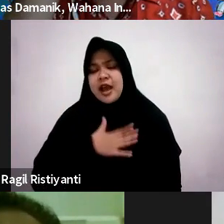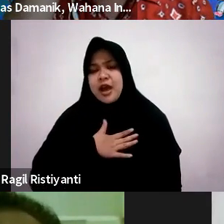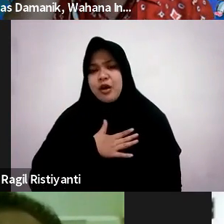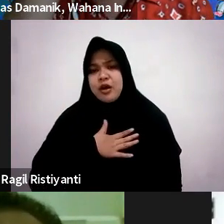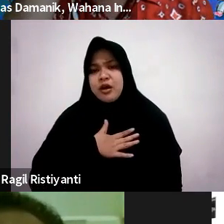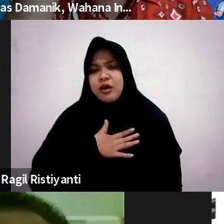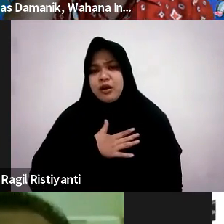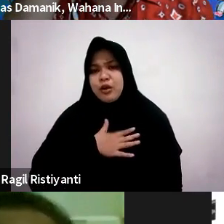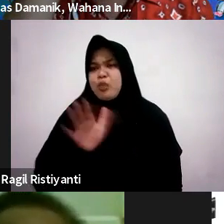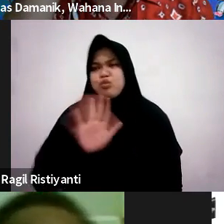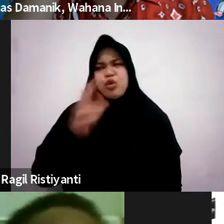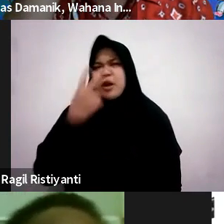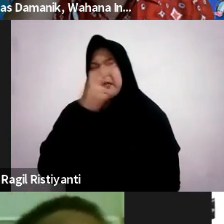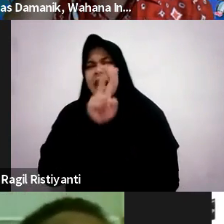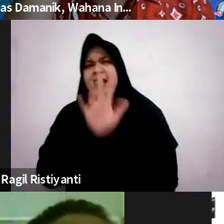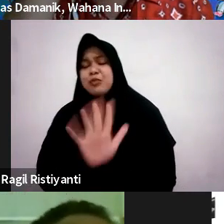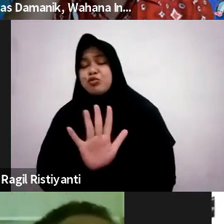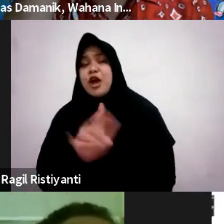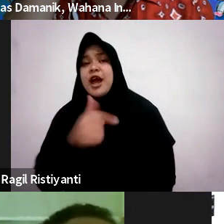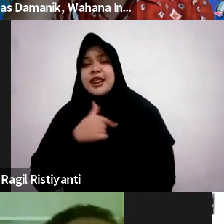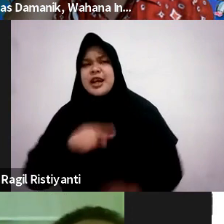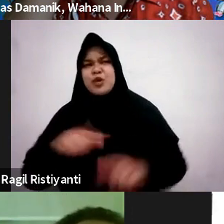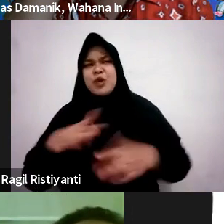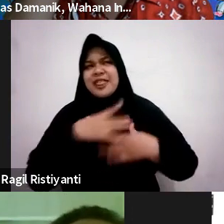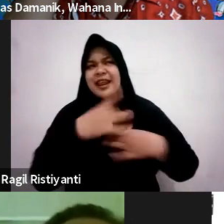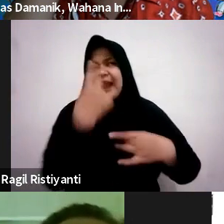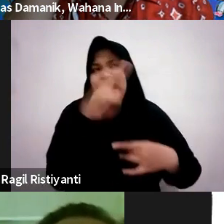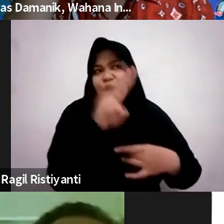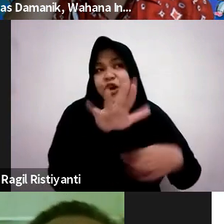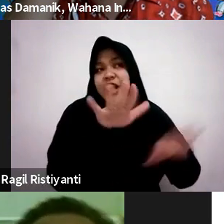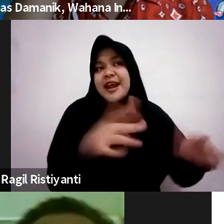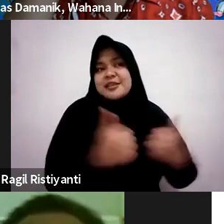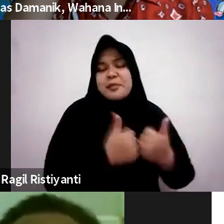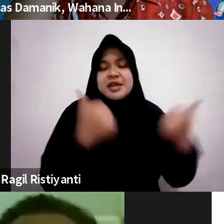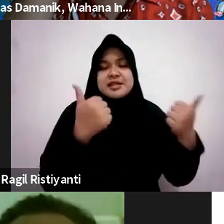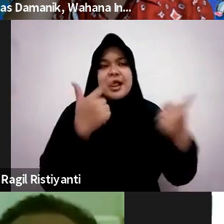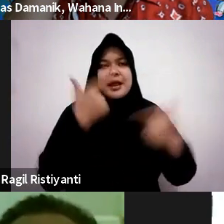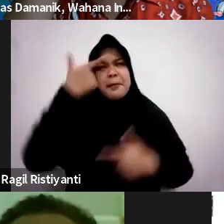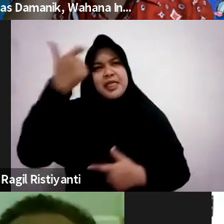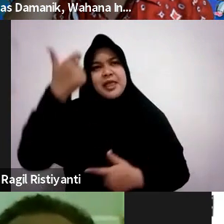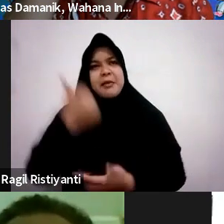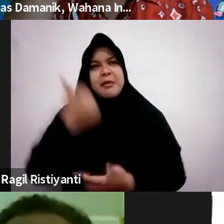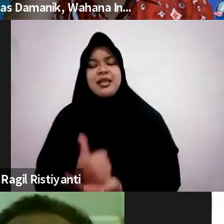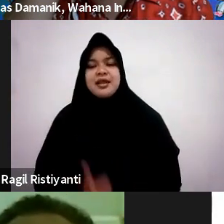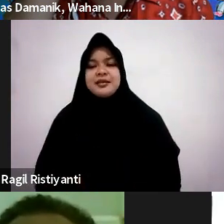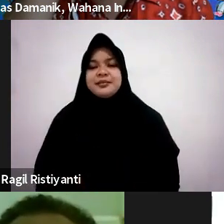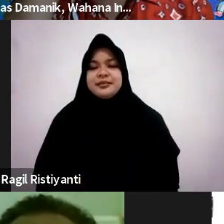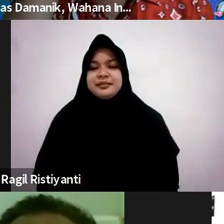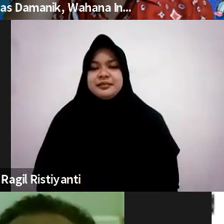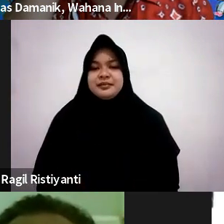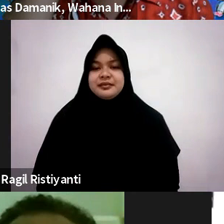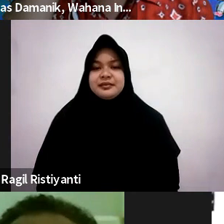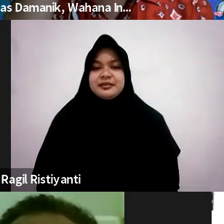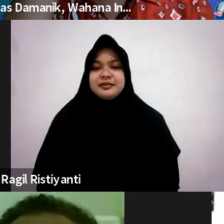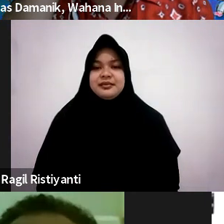a bukan punya perhatian karena aku selalu tertarik gitu Ini anak spesial pinter banget lebih langit uh SD belakang tertarik